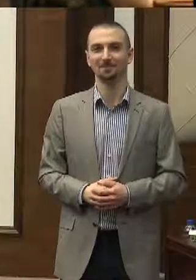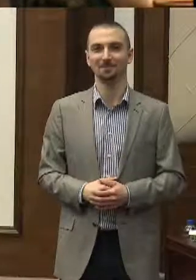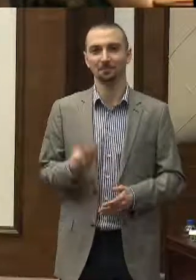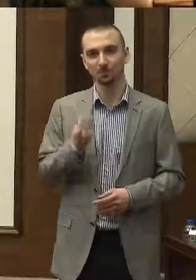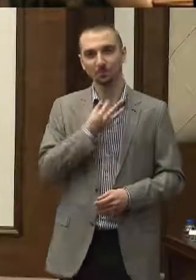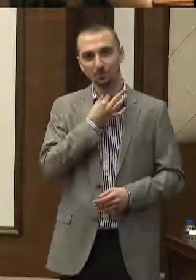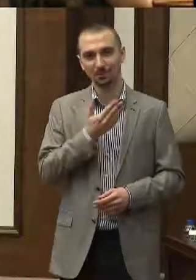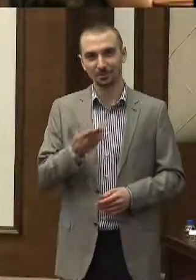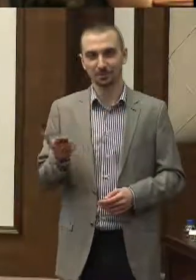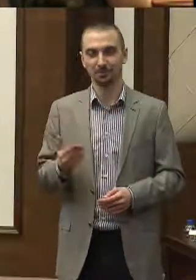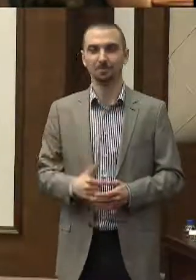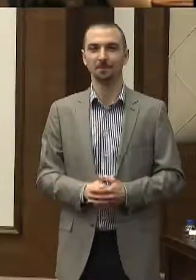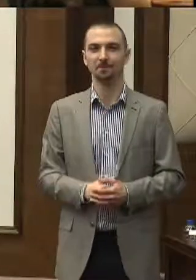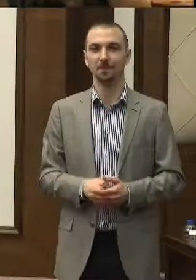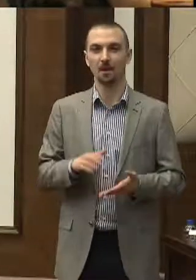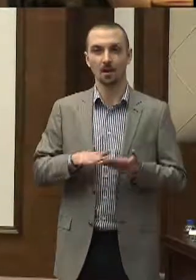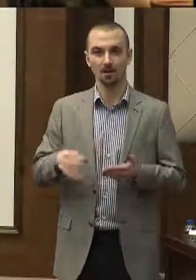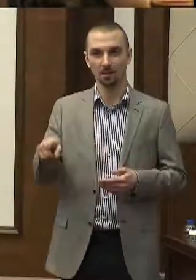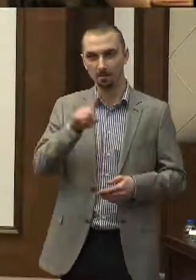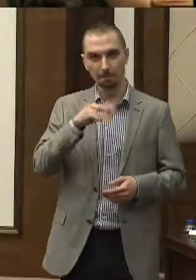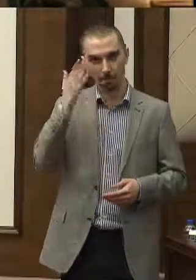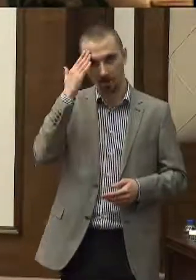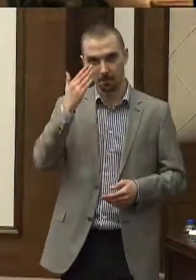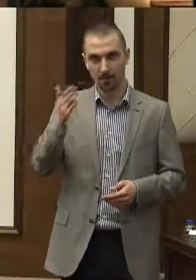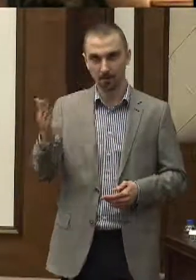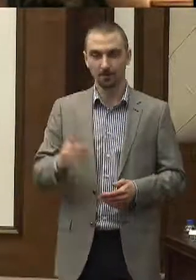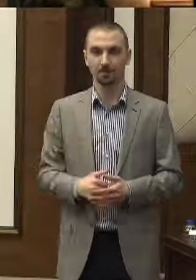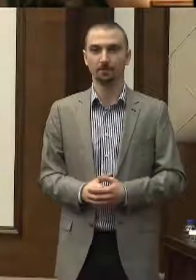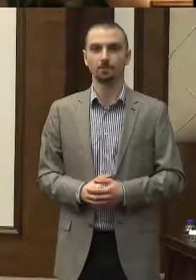Buyurun. Teşekkür ediyorum. Arkadaşlar merhaba.